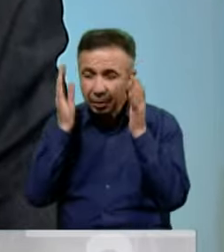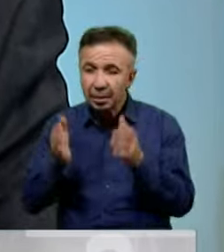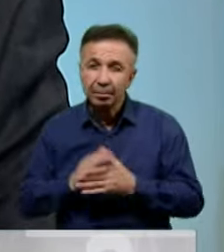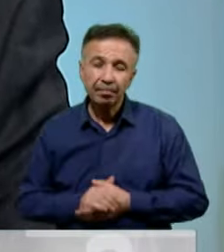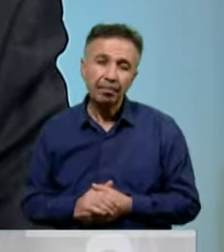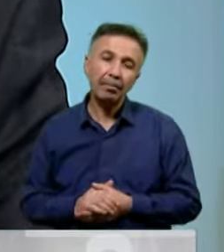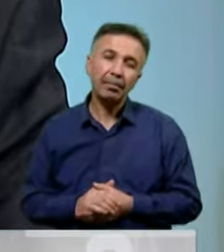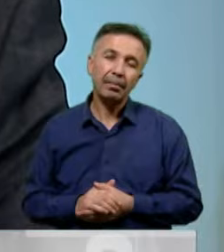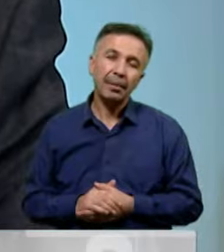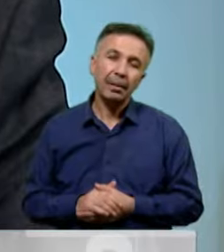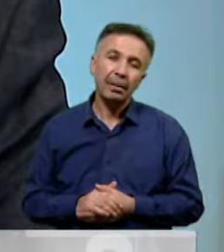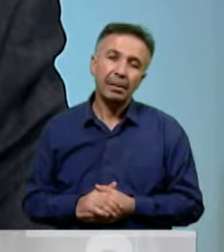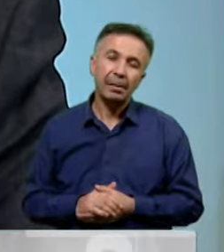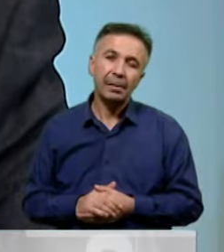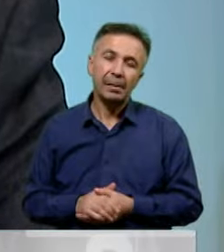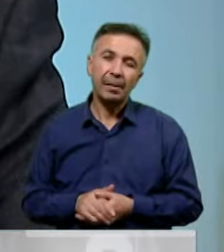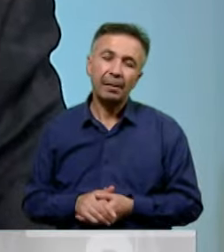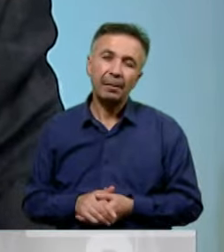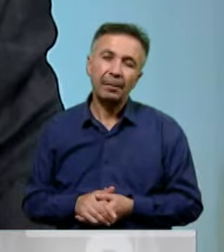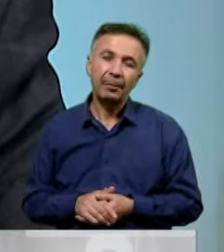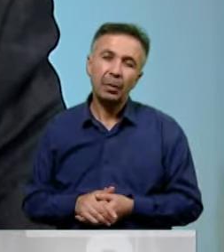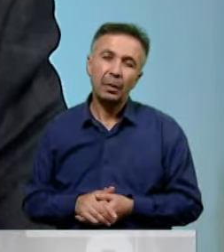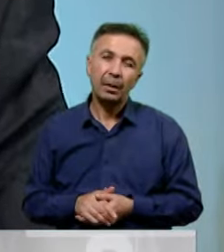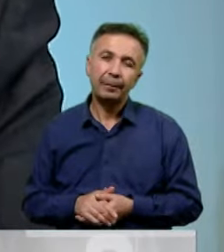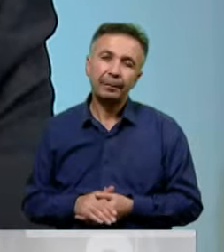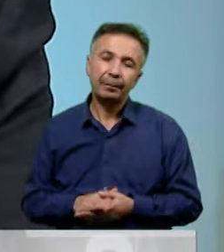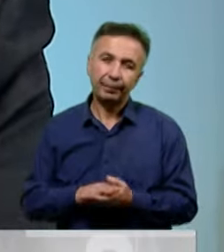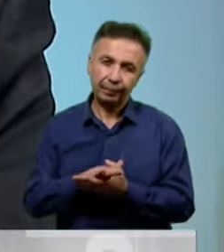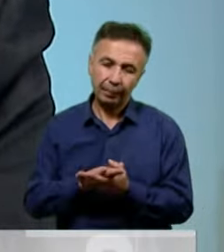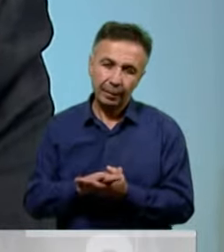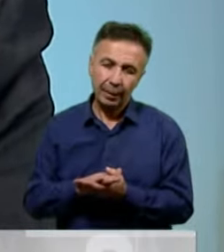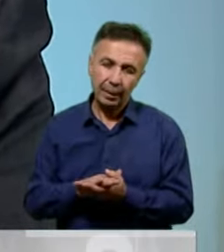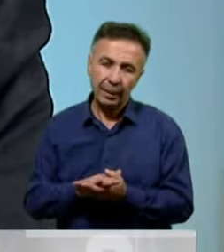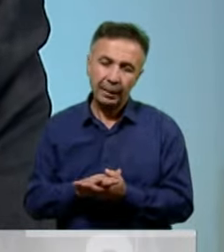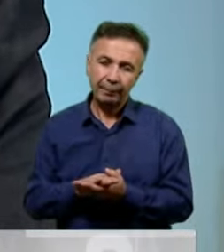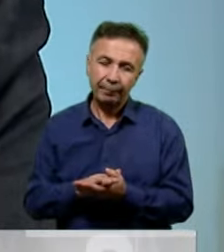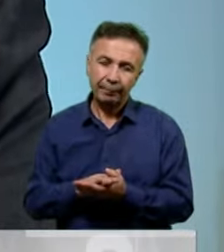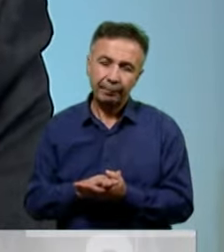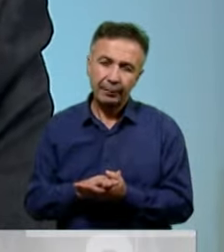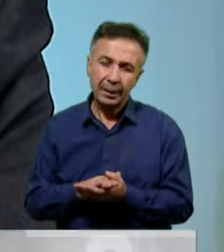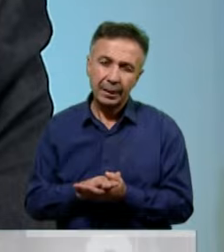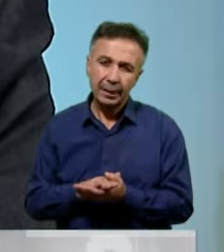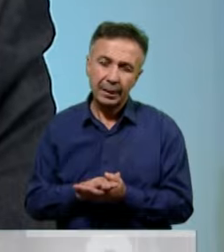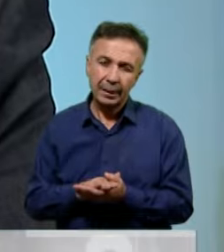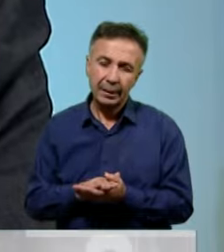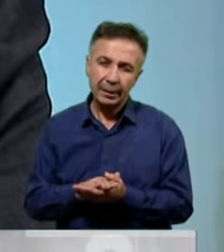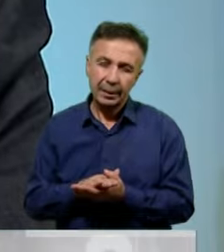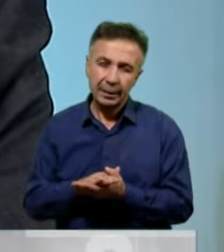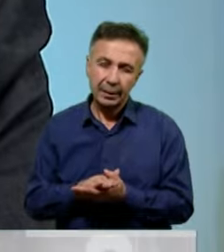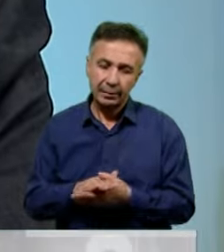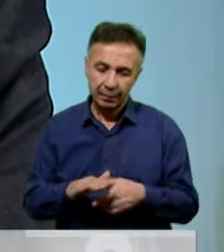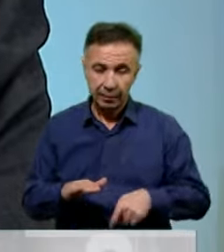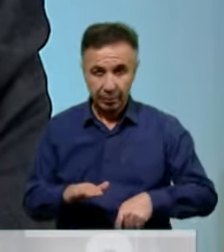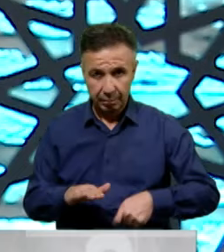yani hanımefendi diyelim mest kullansa olabilir ya soğuk